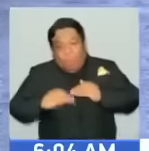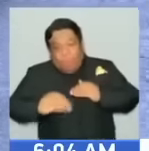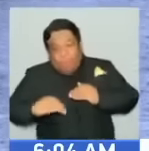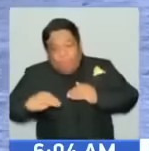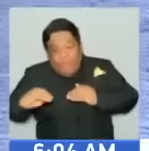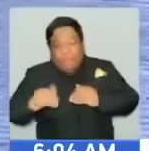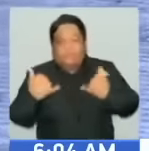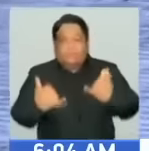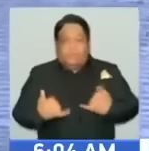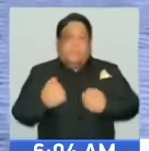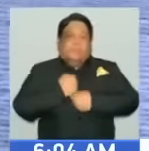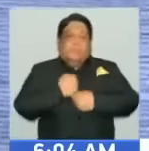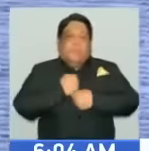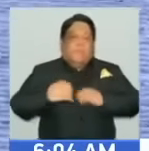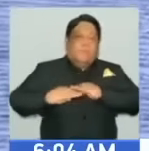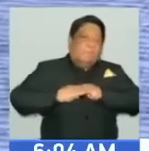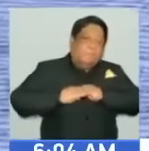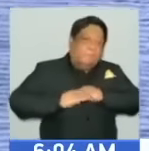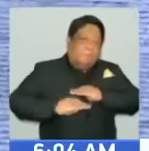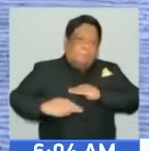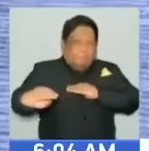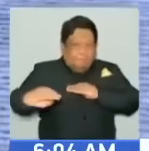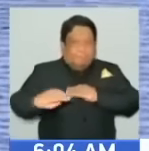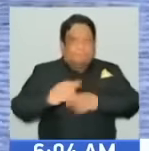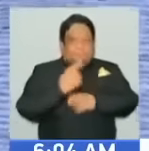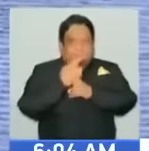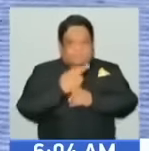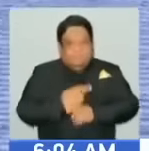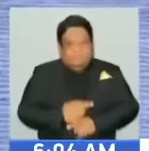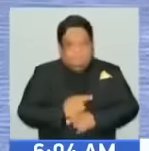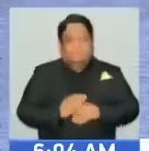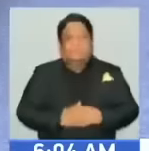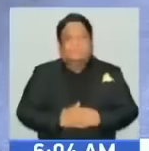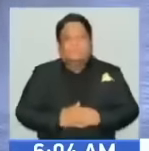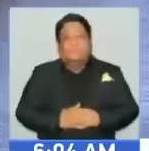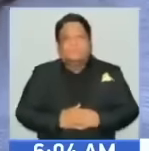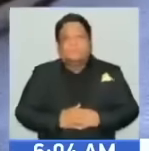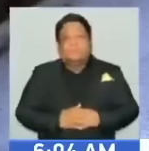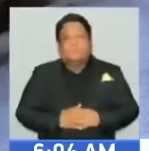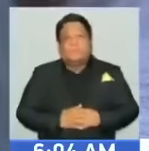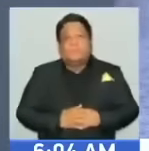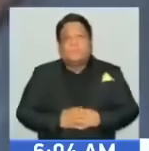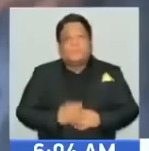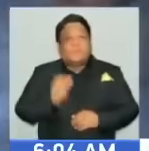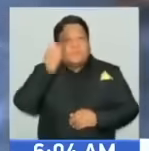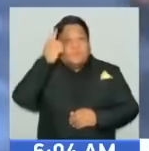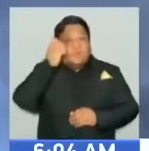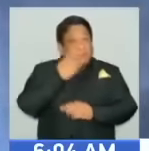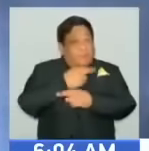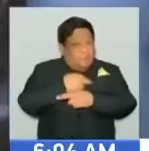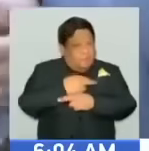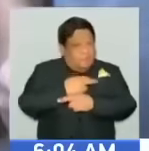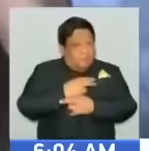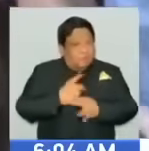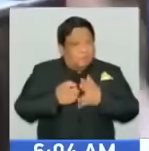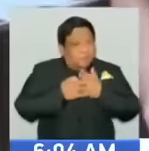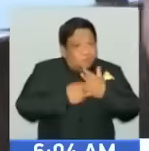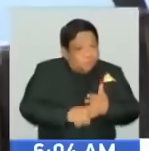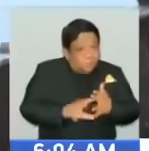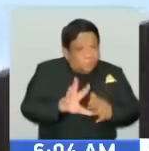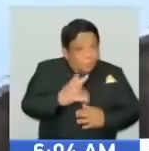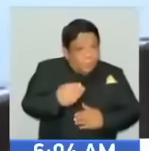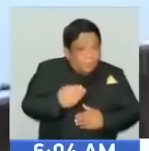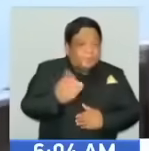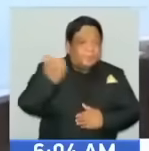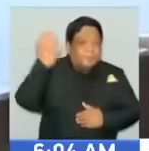na nilikha niyan sa ilang bahagi ng EDSA. Ang repairs po sinimulan nitong gabi ng Biyernes,